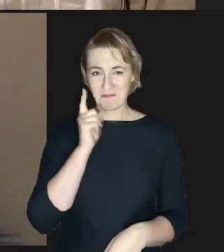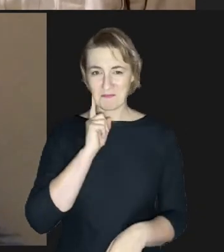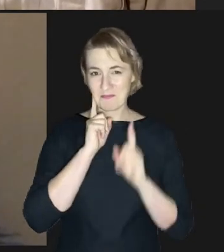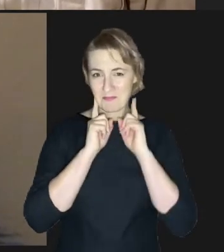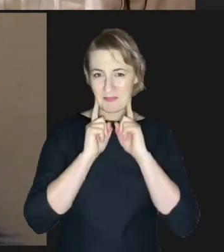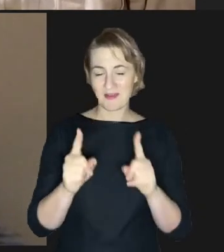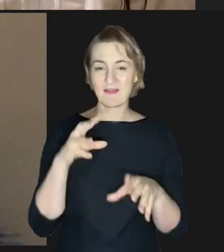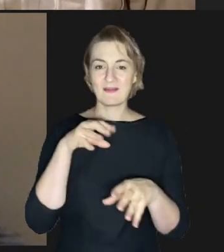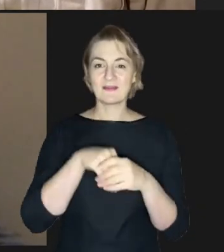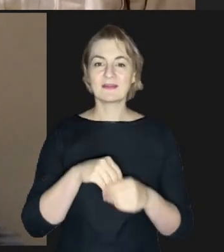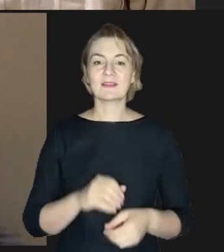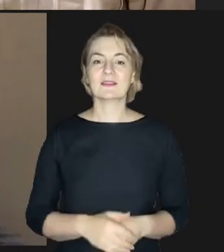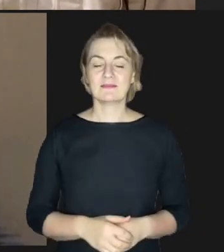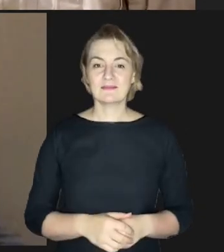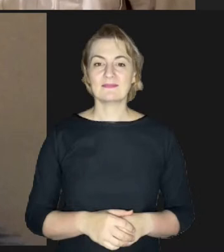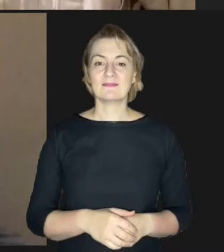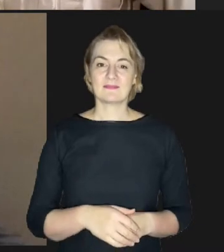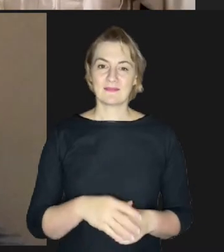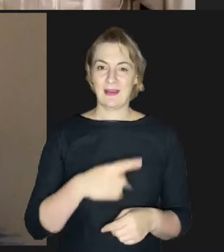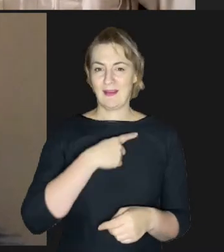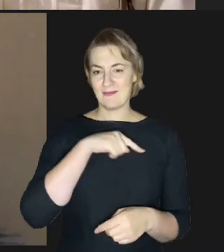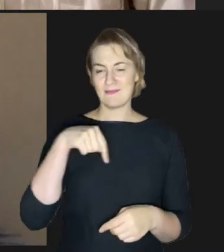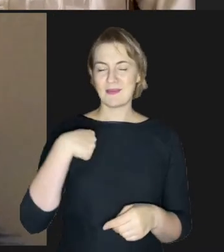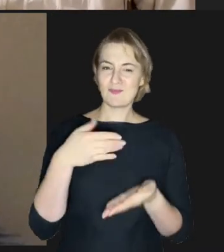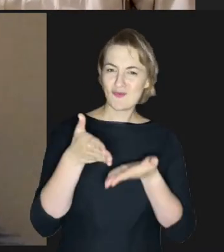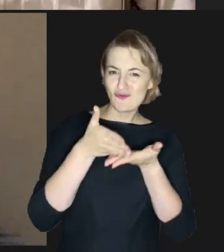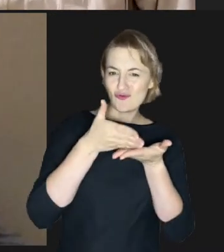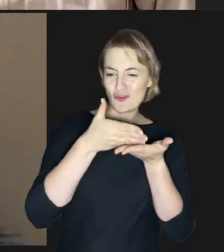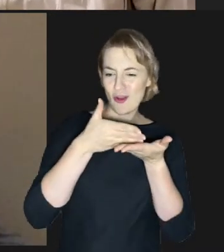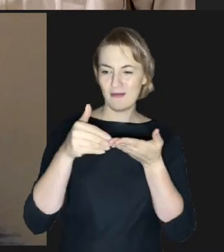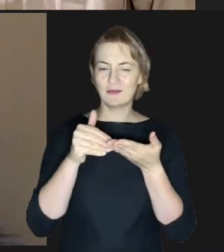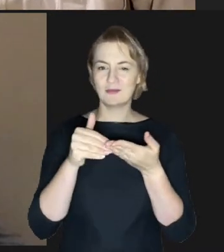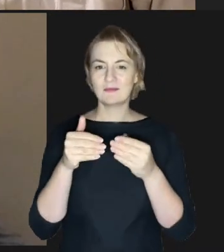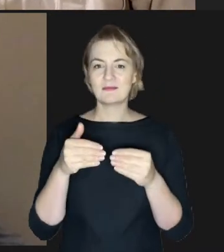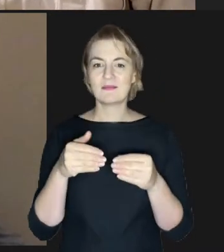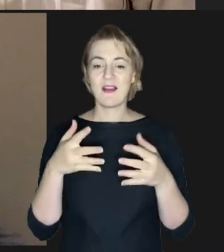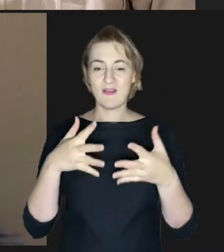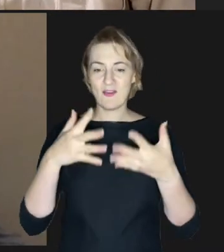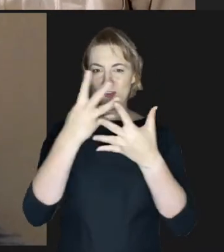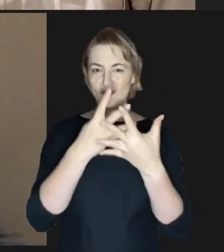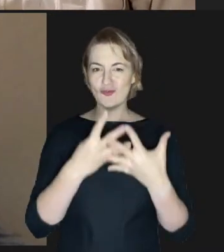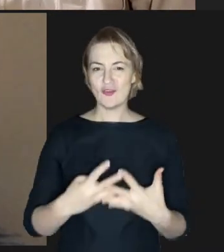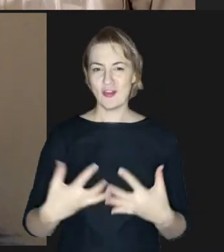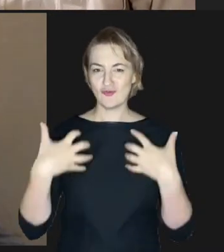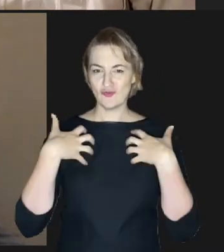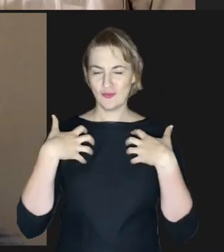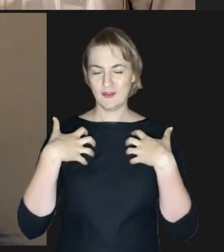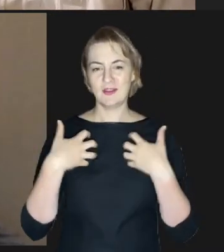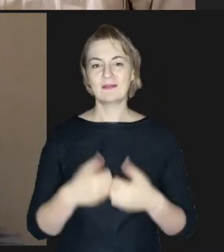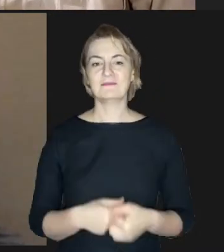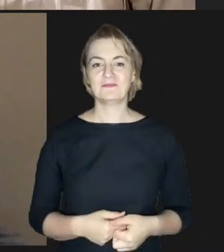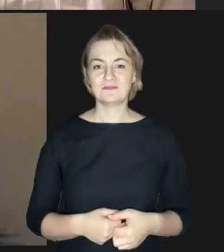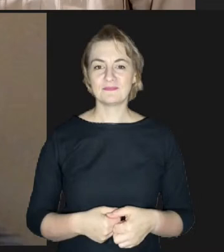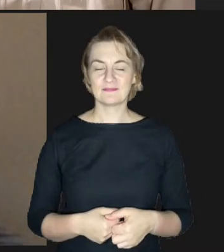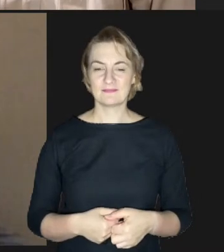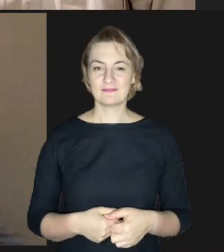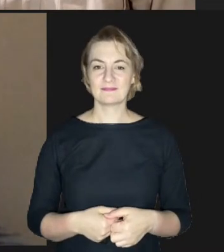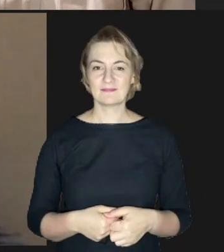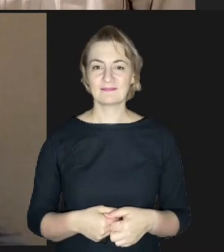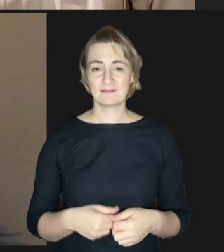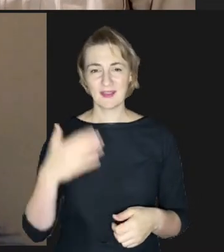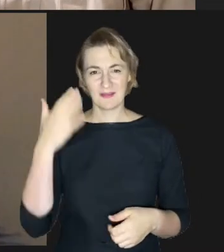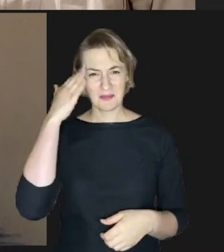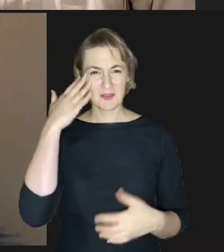prostu cząstką wielkiej sieci życia. Doskonale o tym tutaj w tym gronie wiemy, że w ciągu 7-8